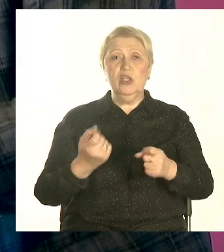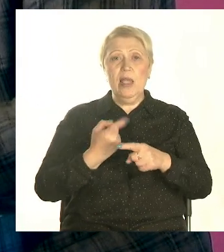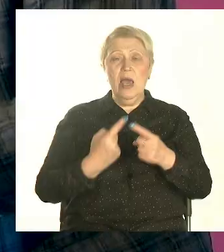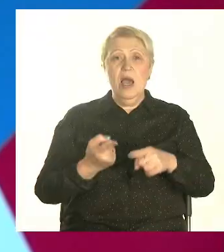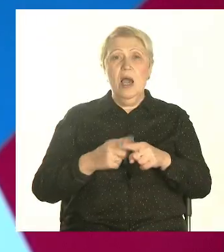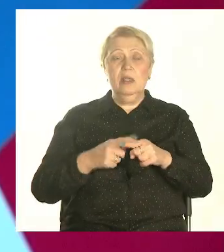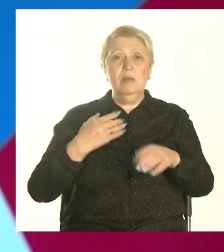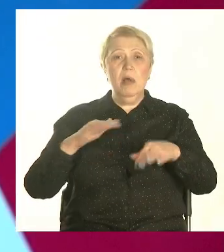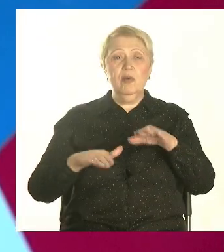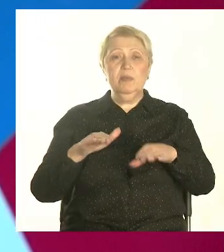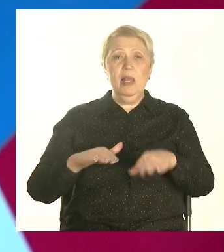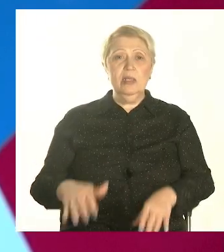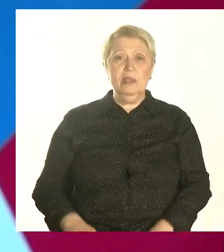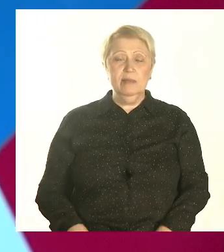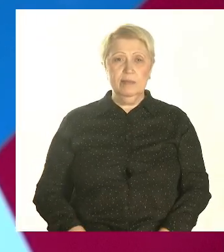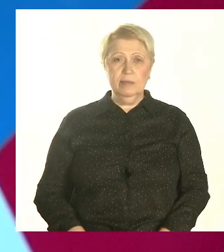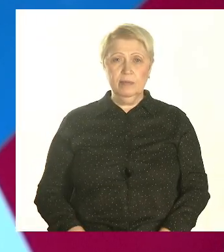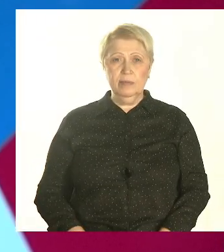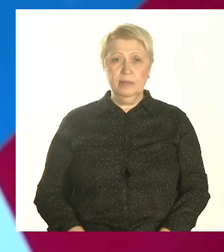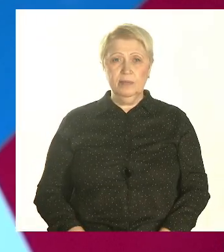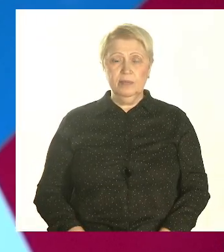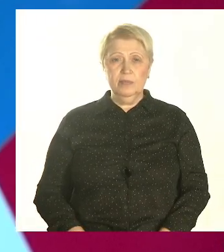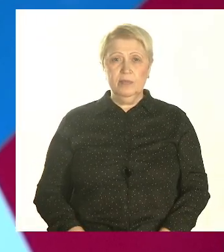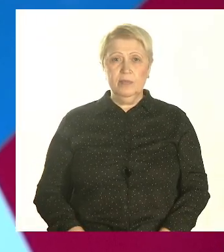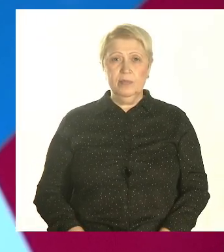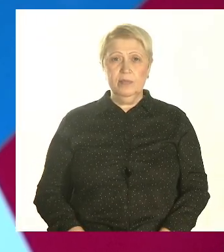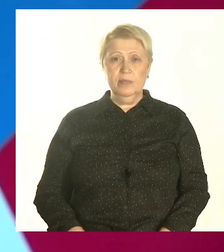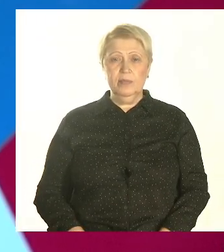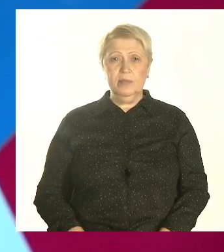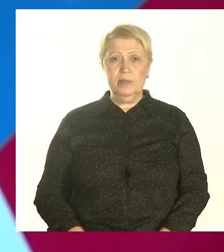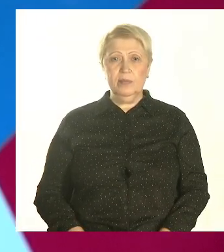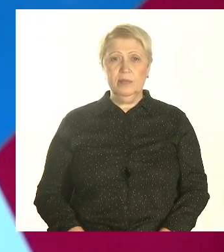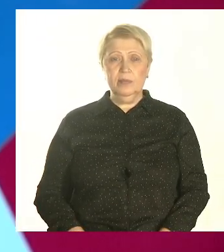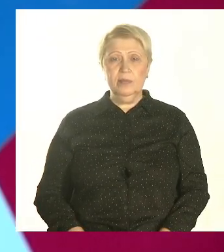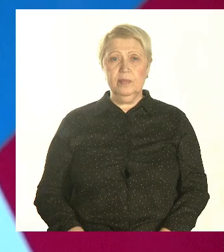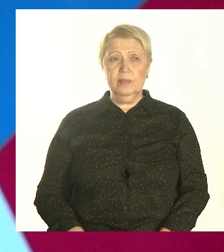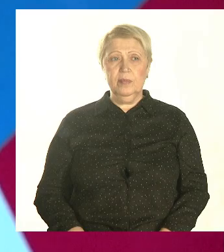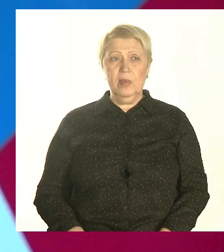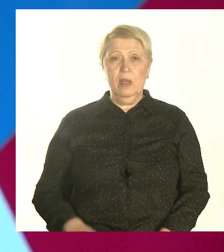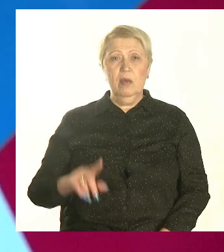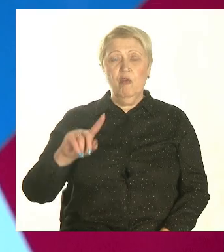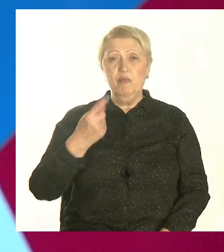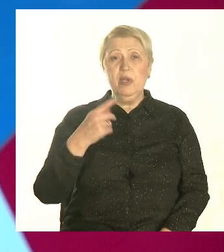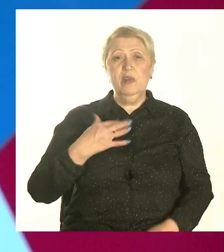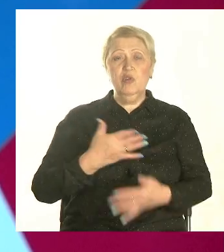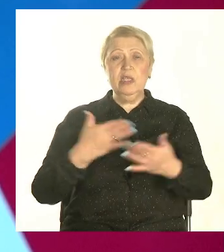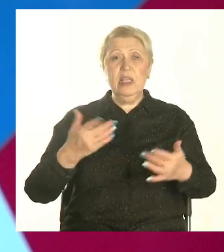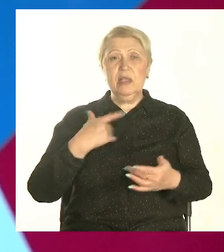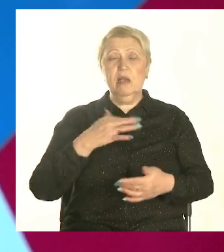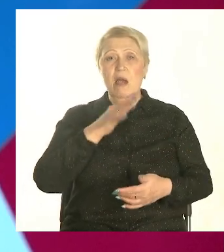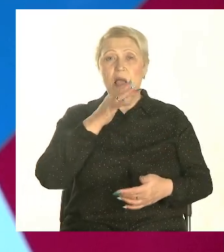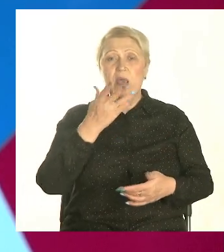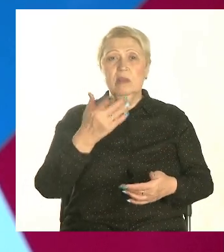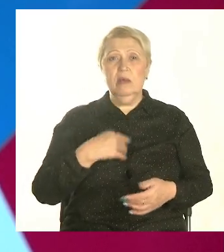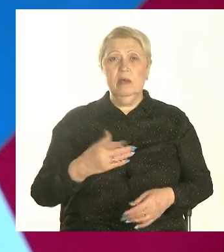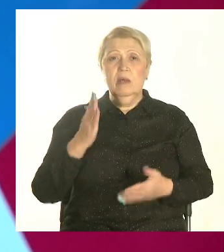и здесь нужно будет, мне кажется, особенно в первые... В первые несколько лет, на сколько, на 10 лет договор? На 10. На